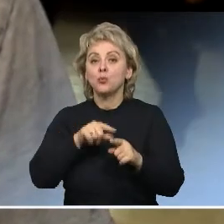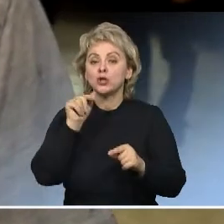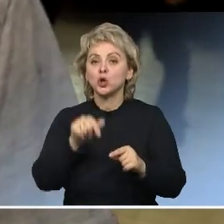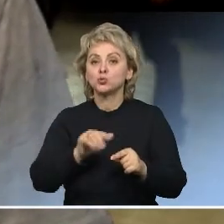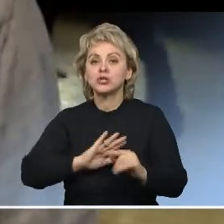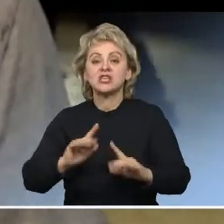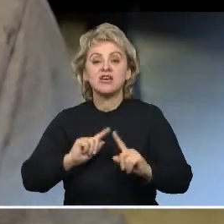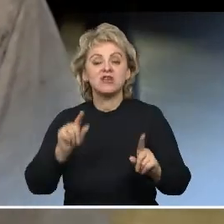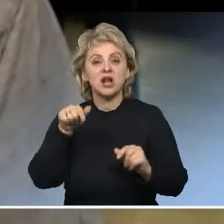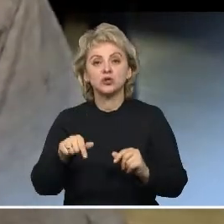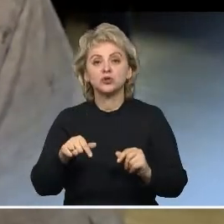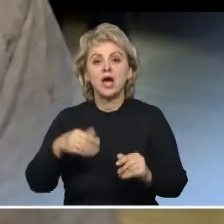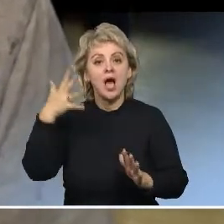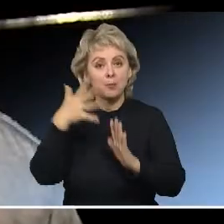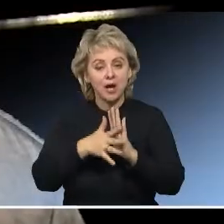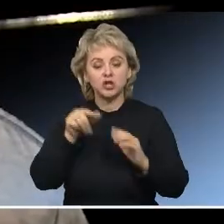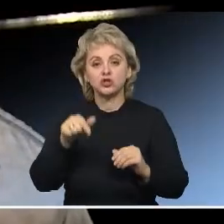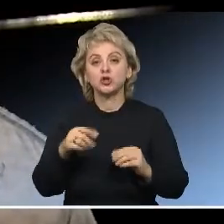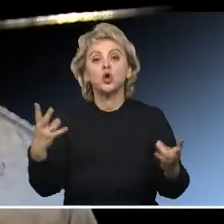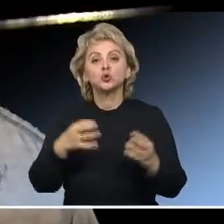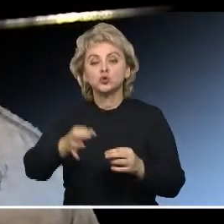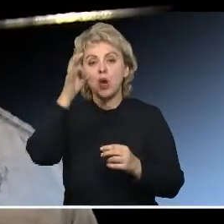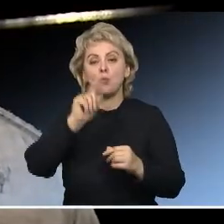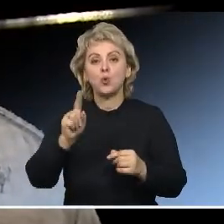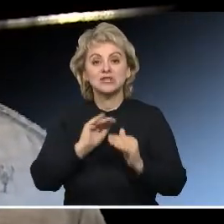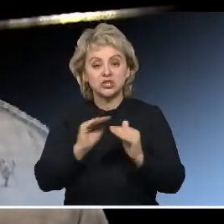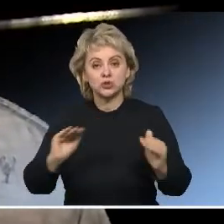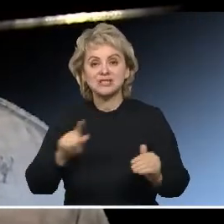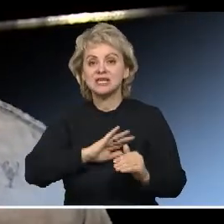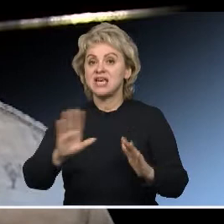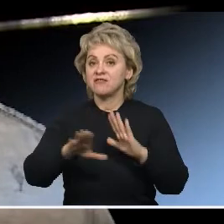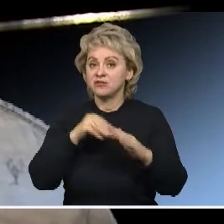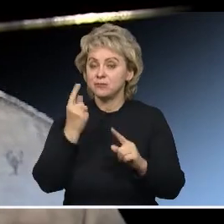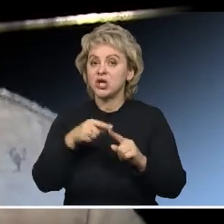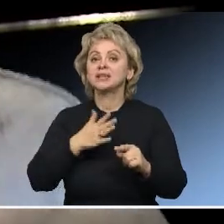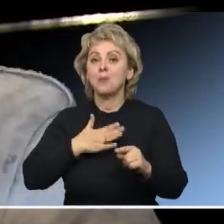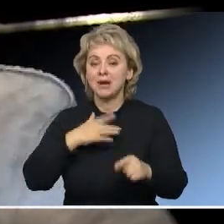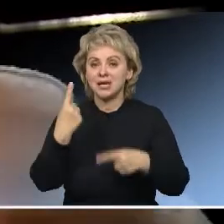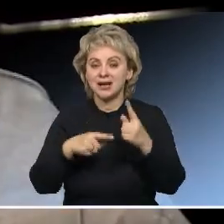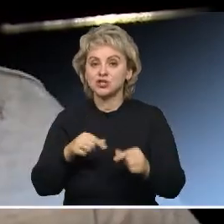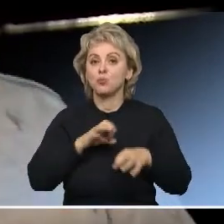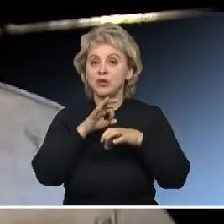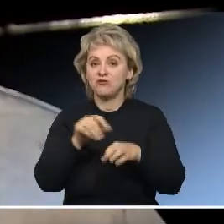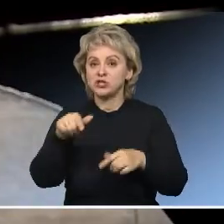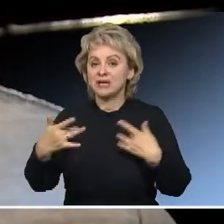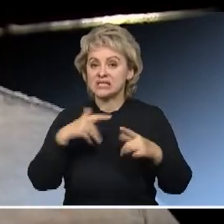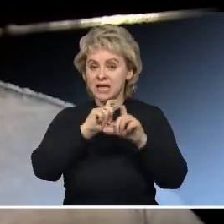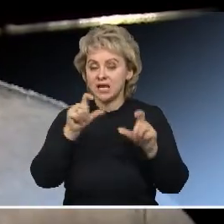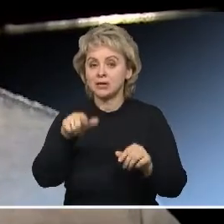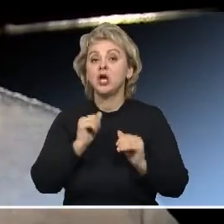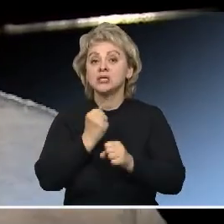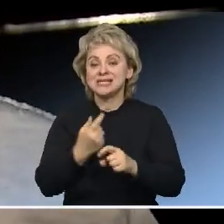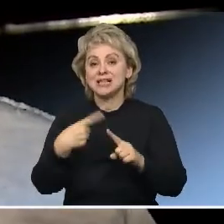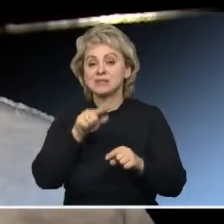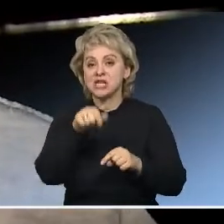это невероятно обогащает. Нужно помнить, что дети не выбирают, это мы, родители, приводим их в театр и делаем